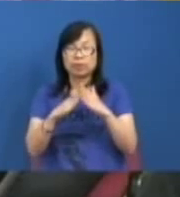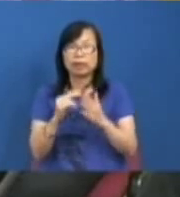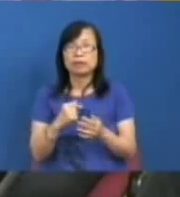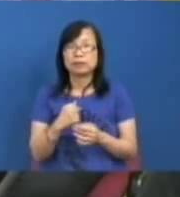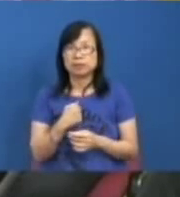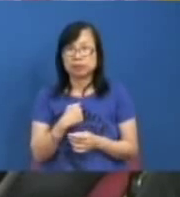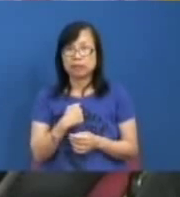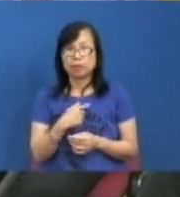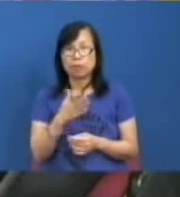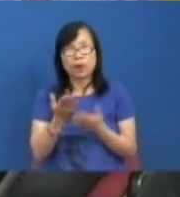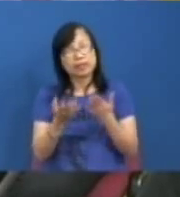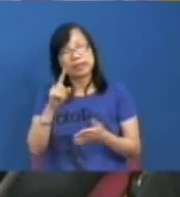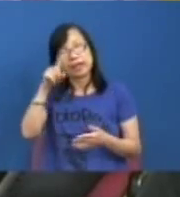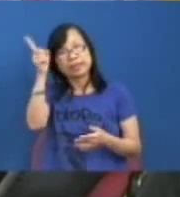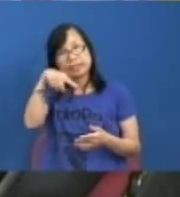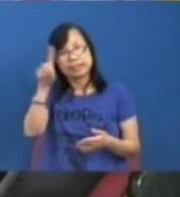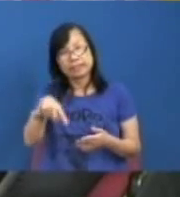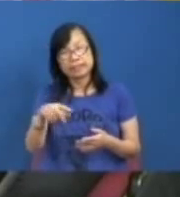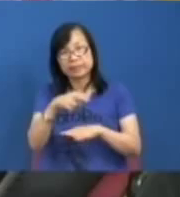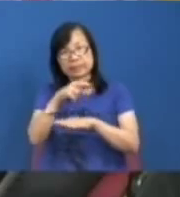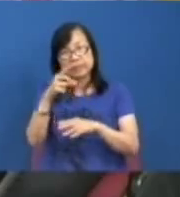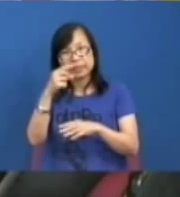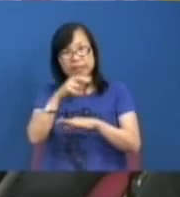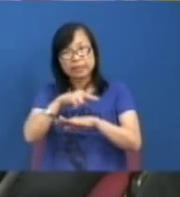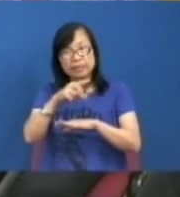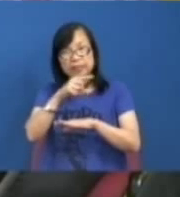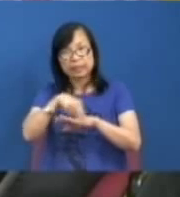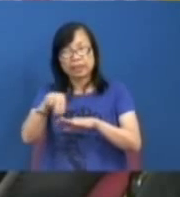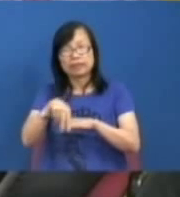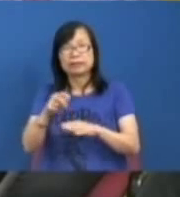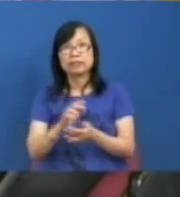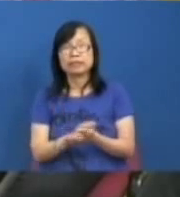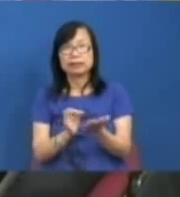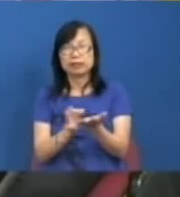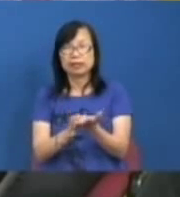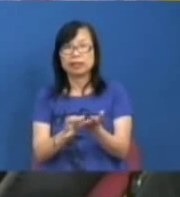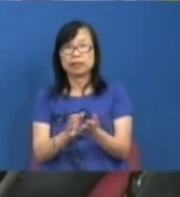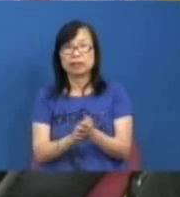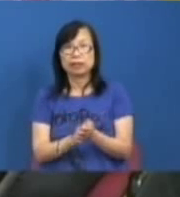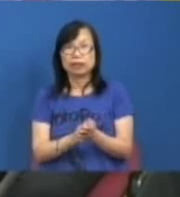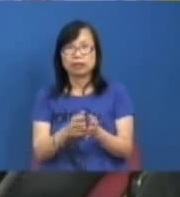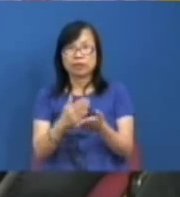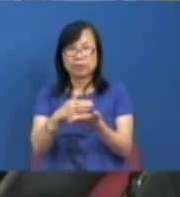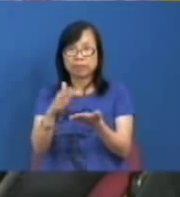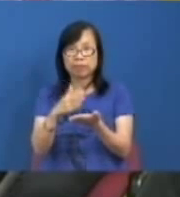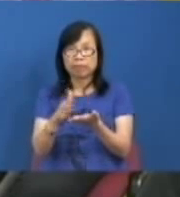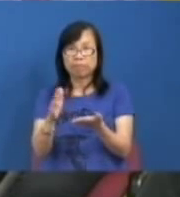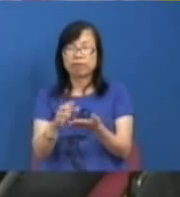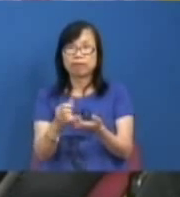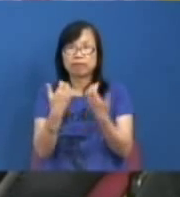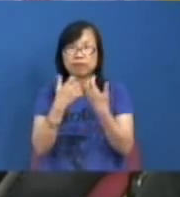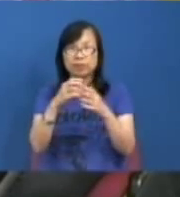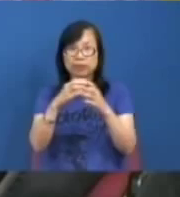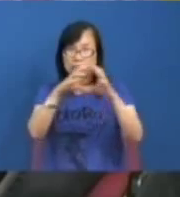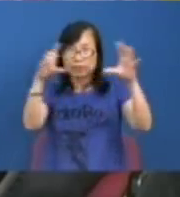能係講緊一千尺、二千尺或者幾百尺嘅單位咧，一般窗口機或者分體機，佢用呢個